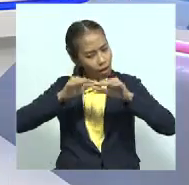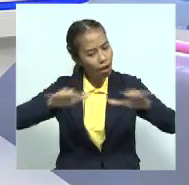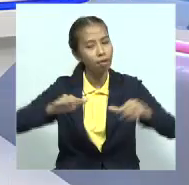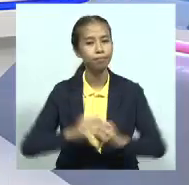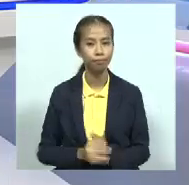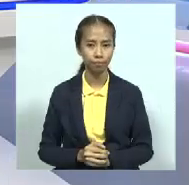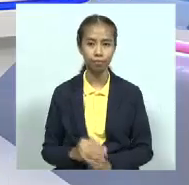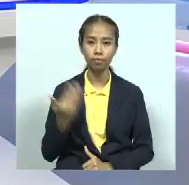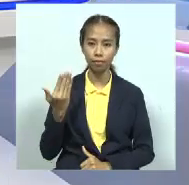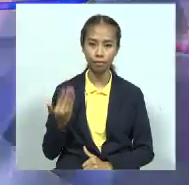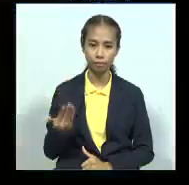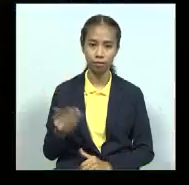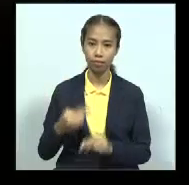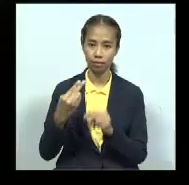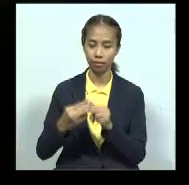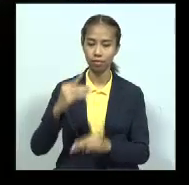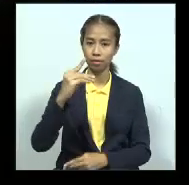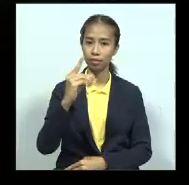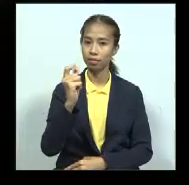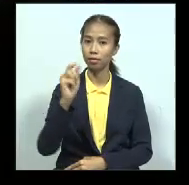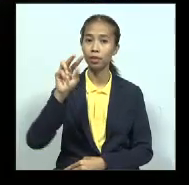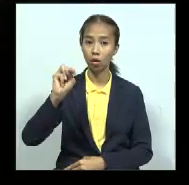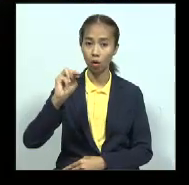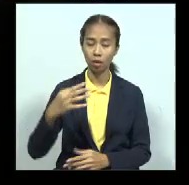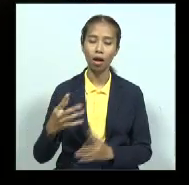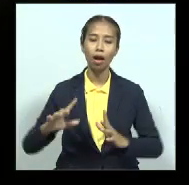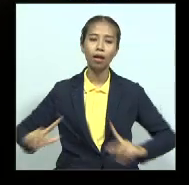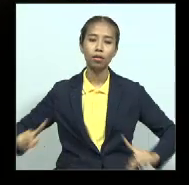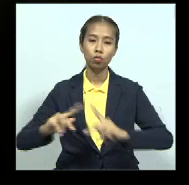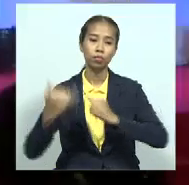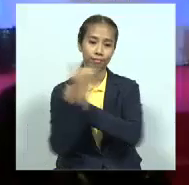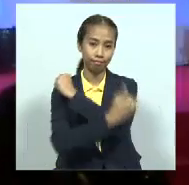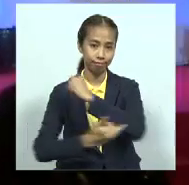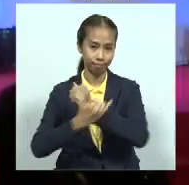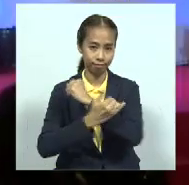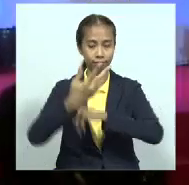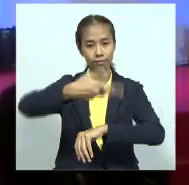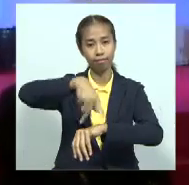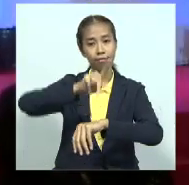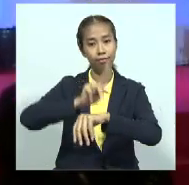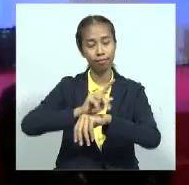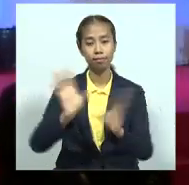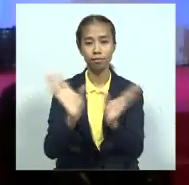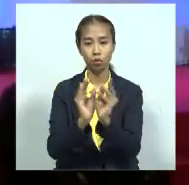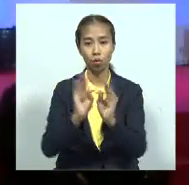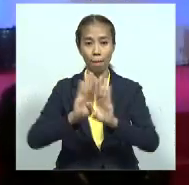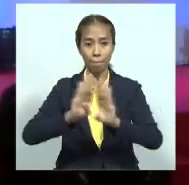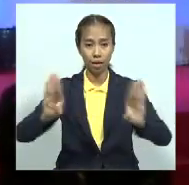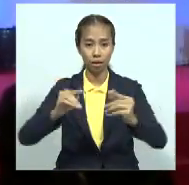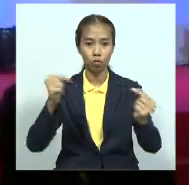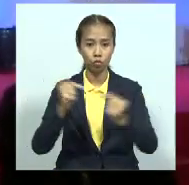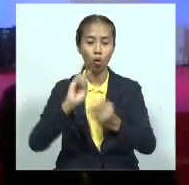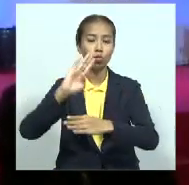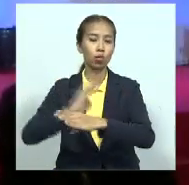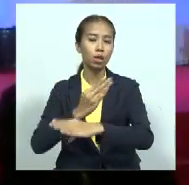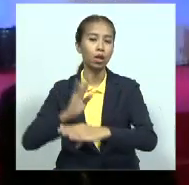นายดอนปรมัตถ์วินัยรัฐมนตรีว่าการกระทรวงการต่างประเทศเป็นประธานเปิดการประชุมเครือข่ายผู้ประกอบการสตรีอา